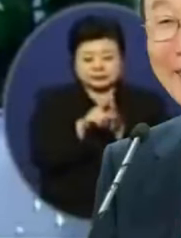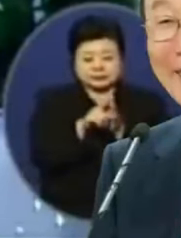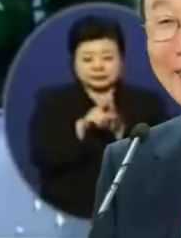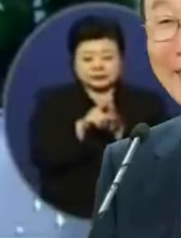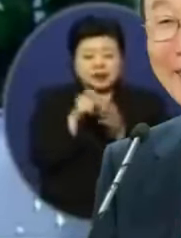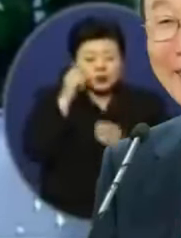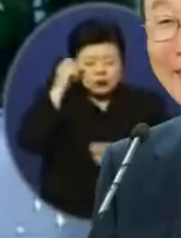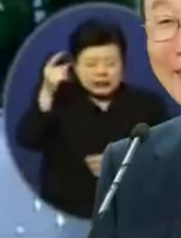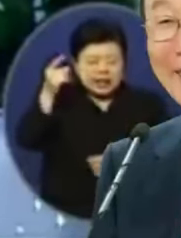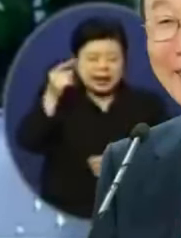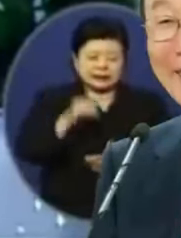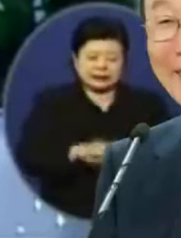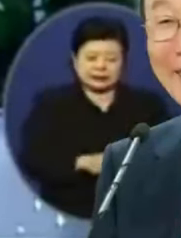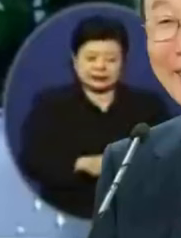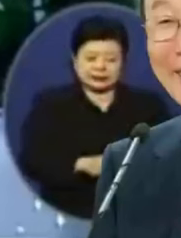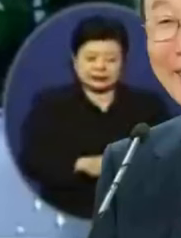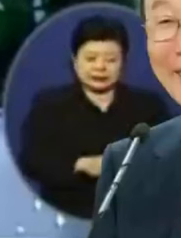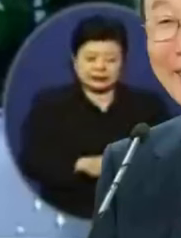위대한